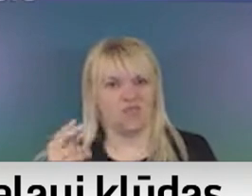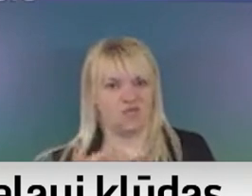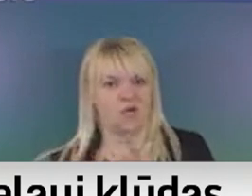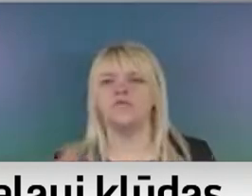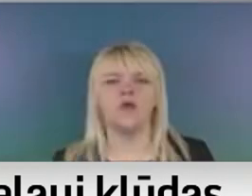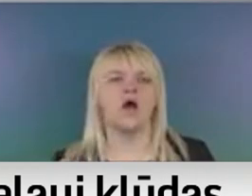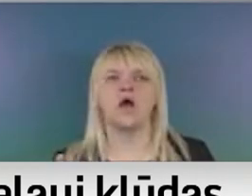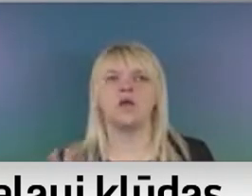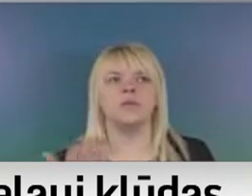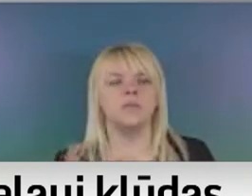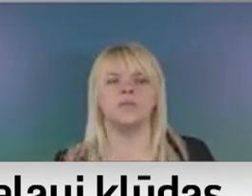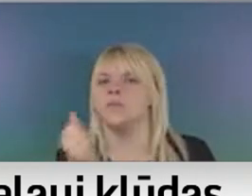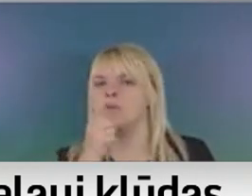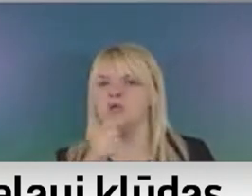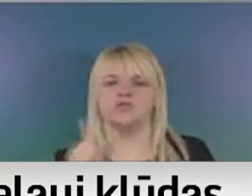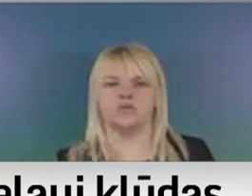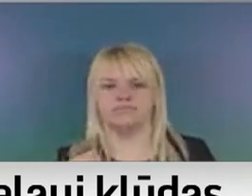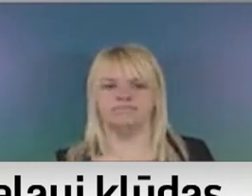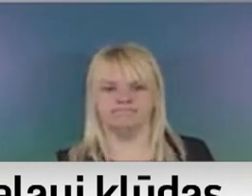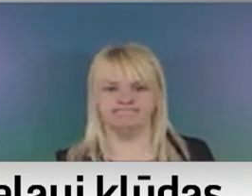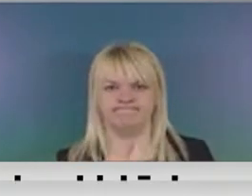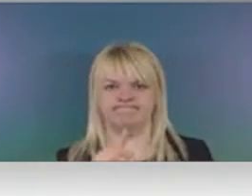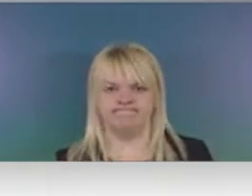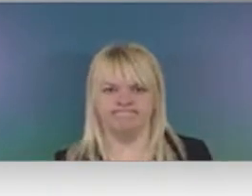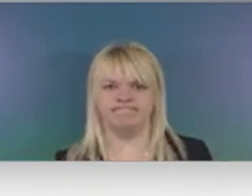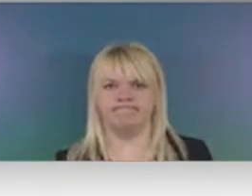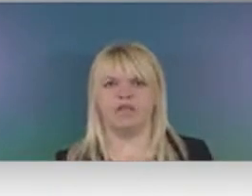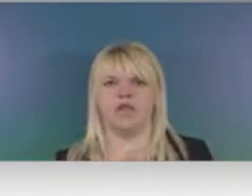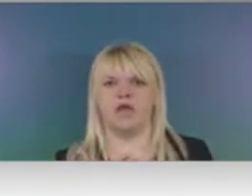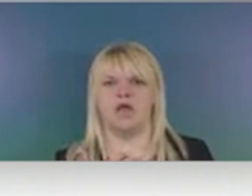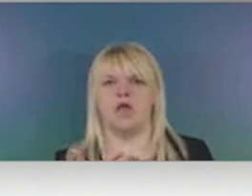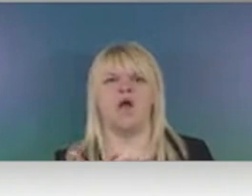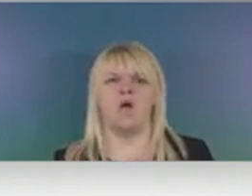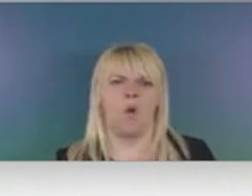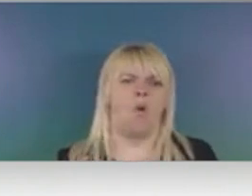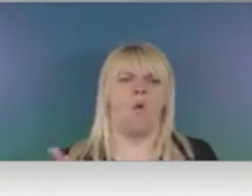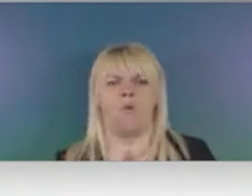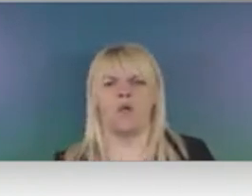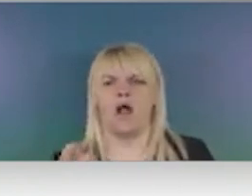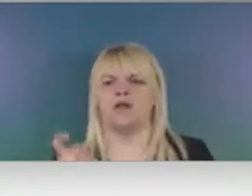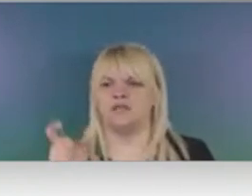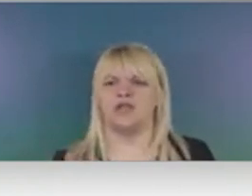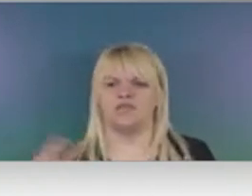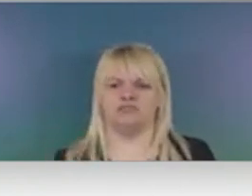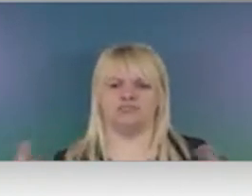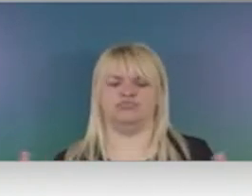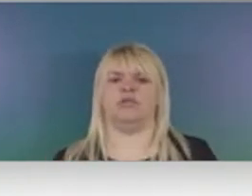priekš cilvēkiem. Bieži vien tas aprobežojās ar to, ka kaut kā nebūtu ir jādabū un cilvēks ritenkrēslā